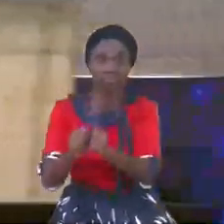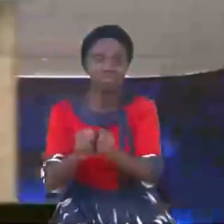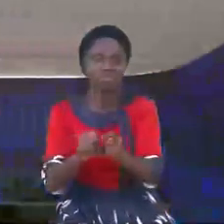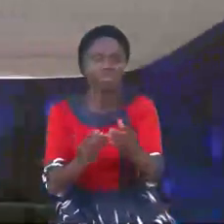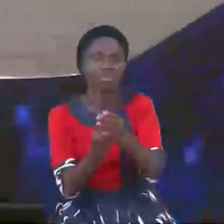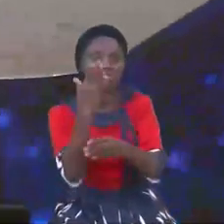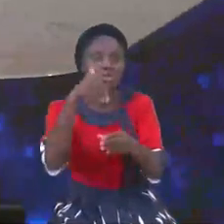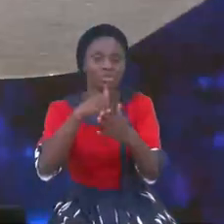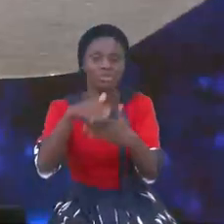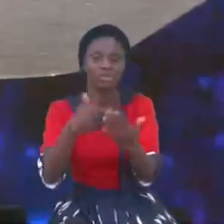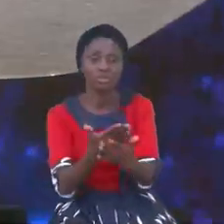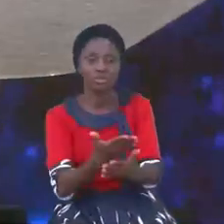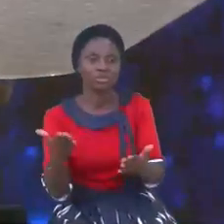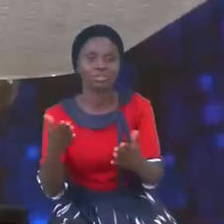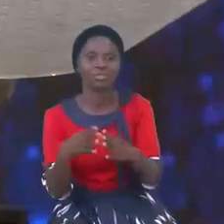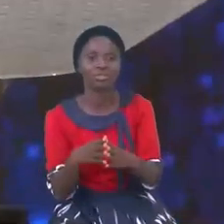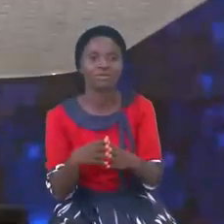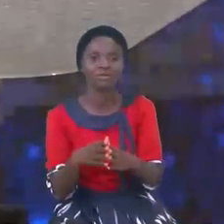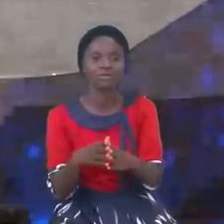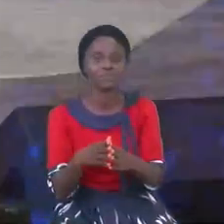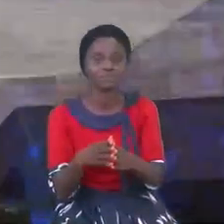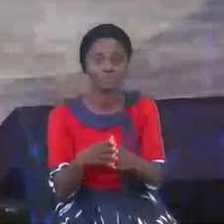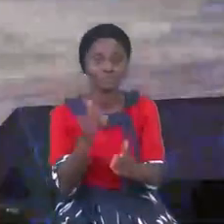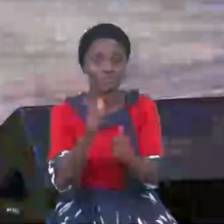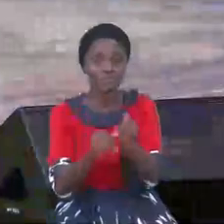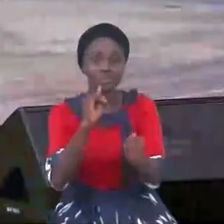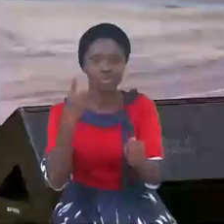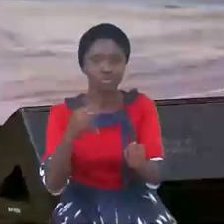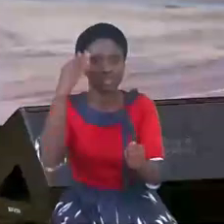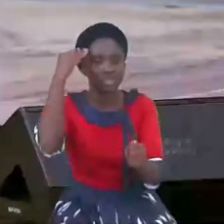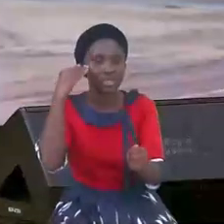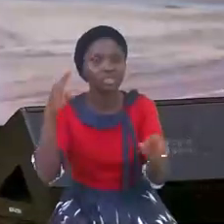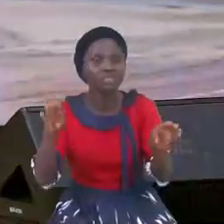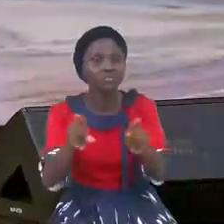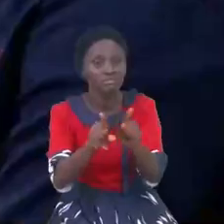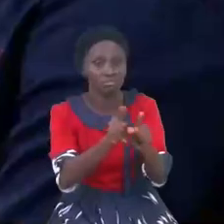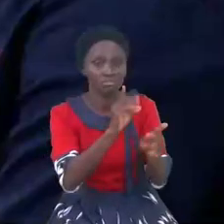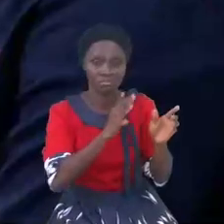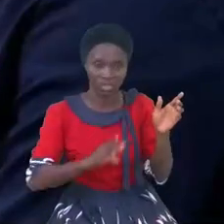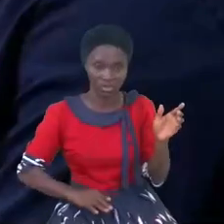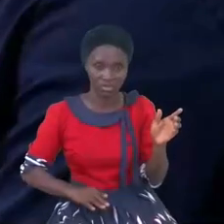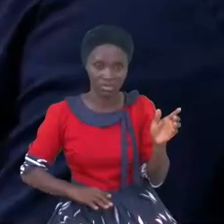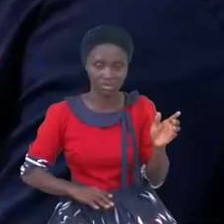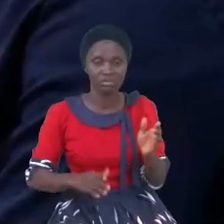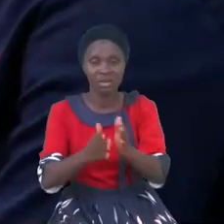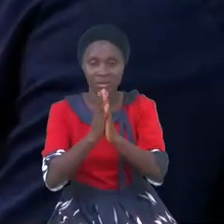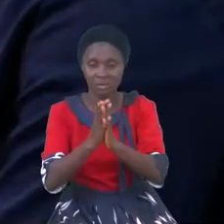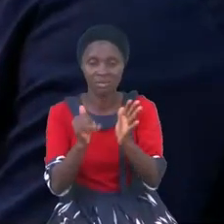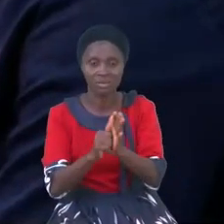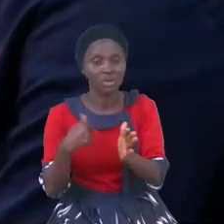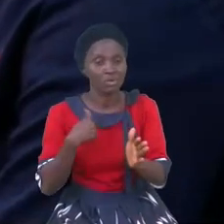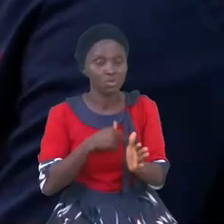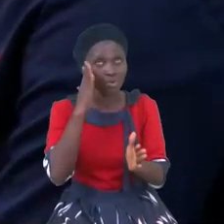chef, Christ. Nous allons croître, chacun de nous, par la grâce de Dieu, dans